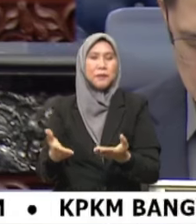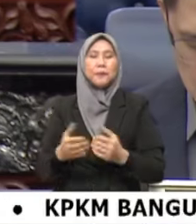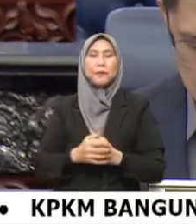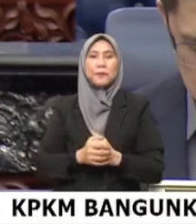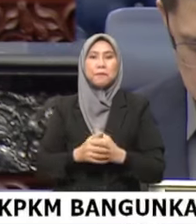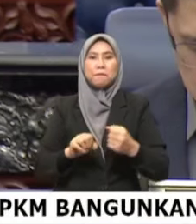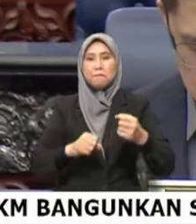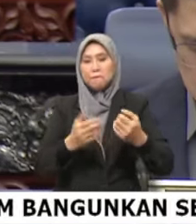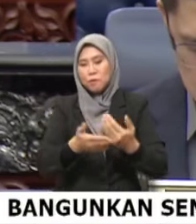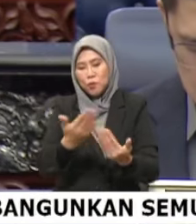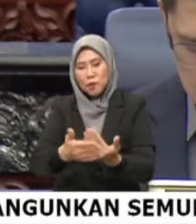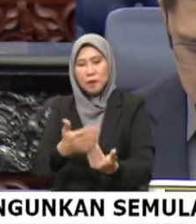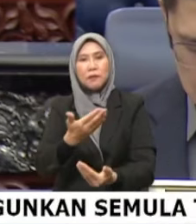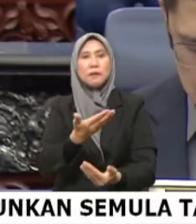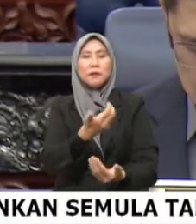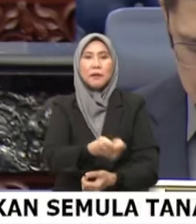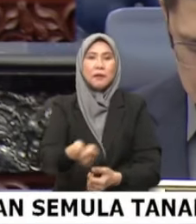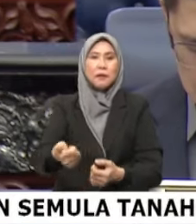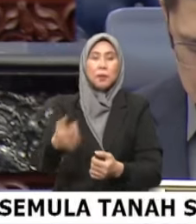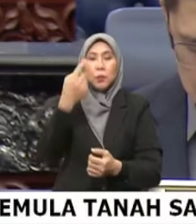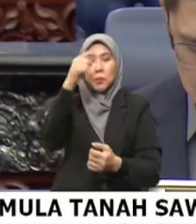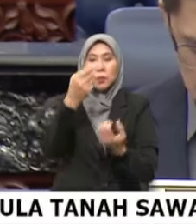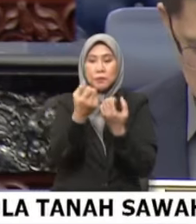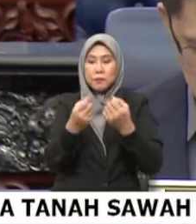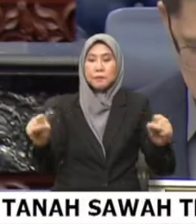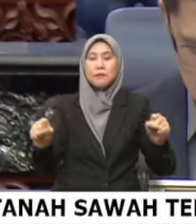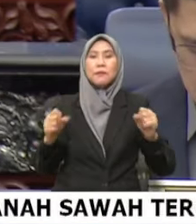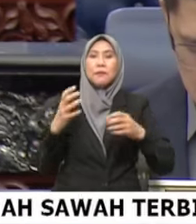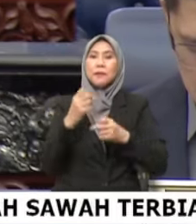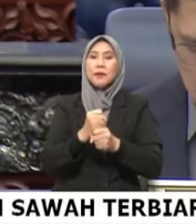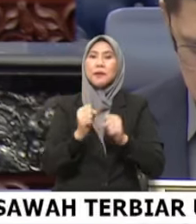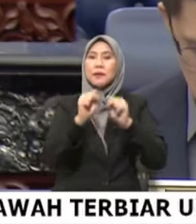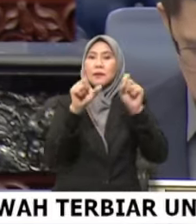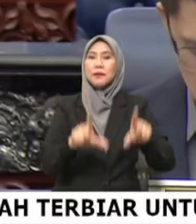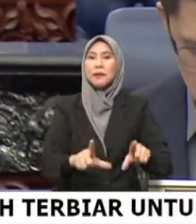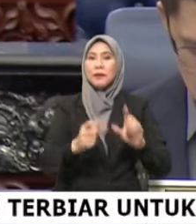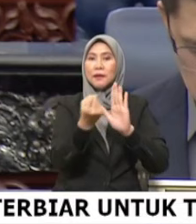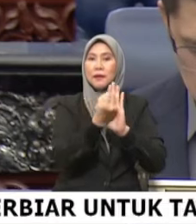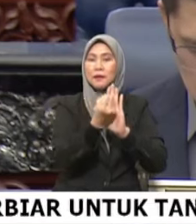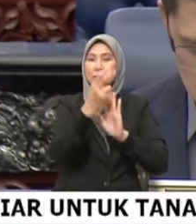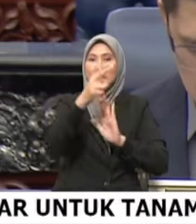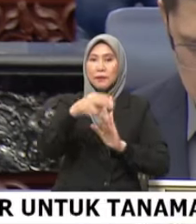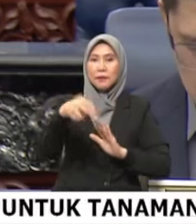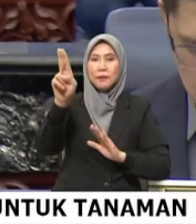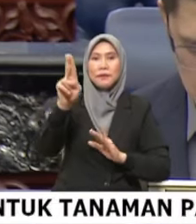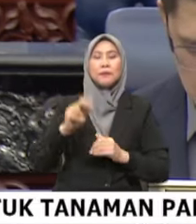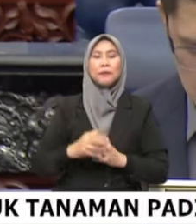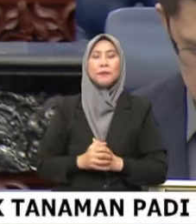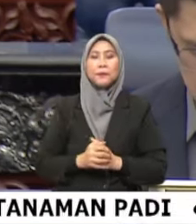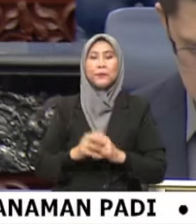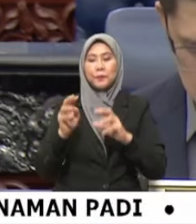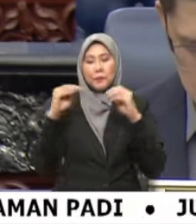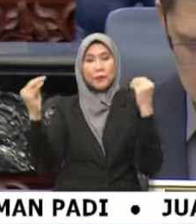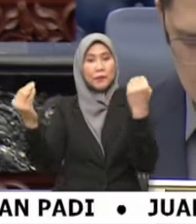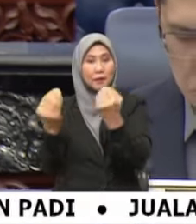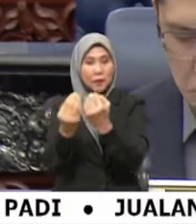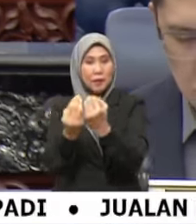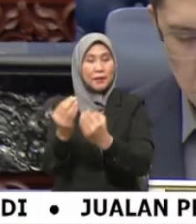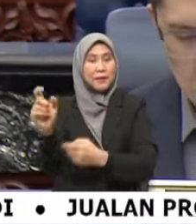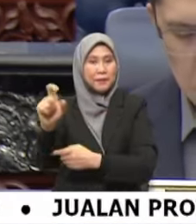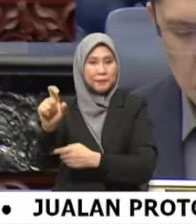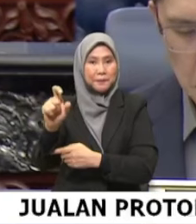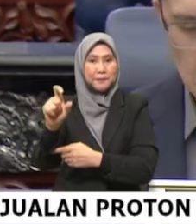prasarana bagi persediaan untuk mendapatkan pensijilan halal. Di samping itu, masyarakat pengguna khususnya yang beragama